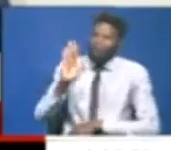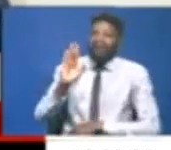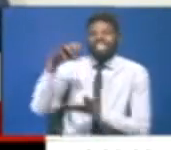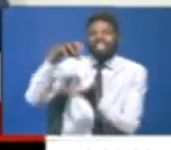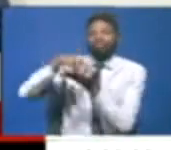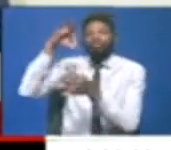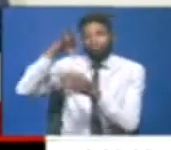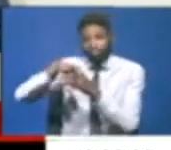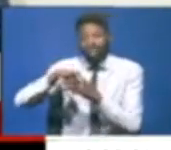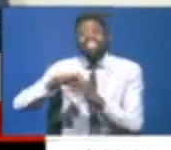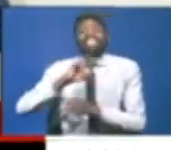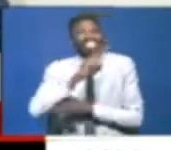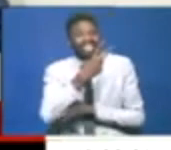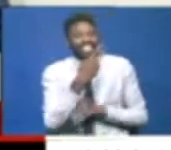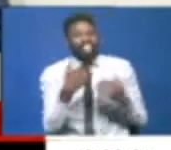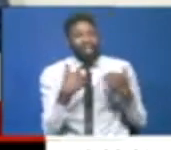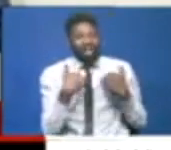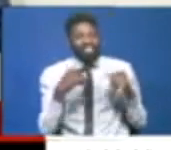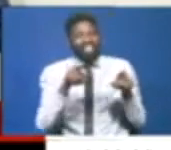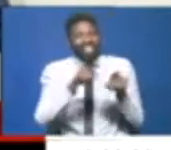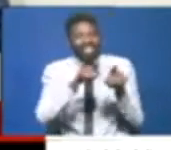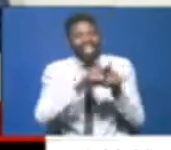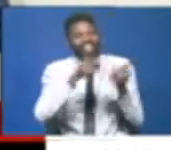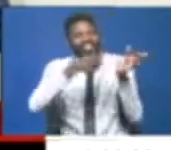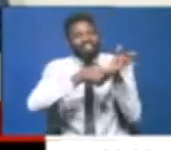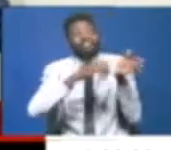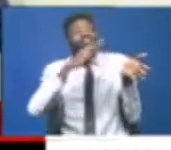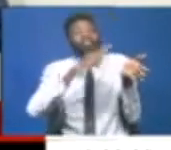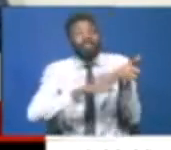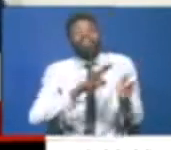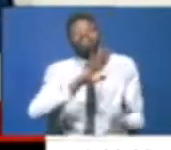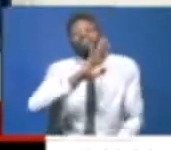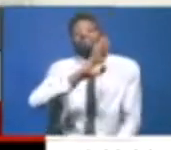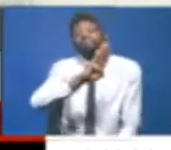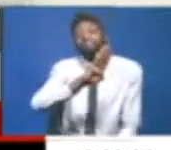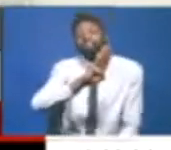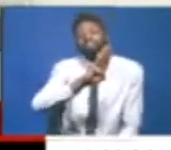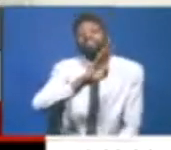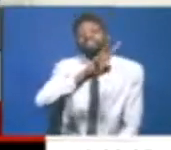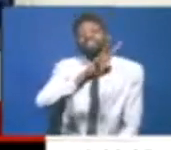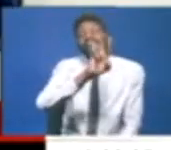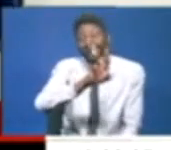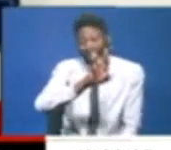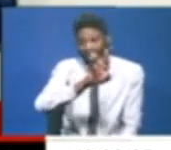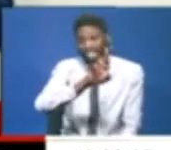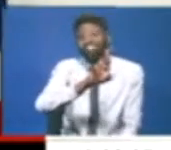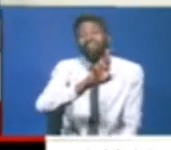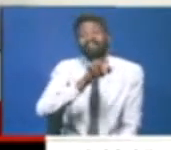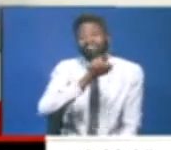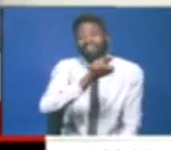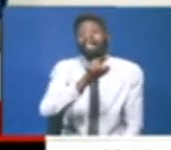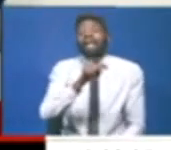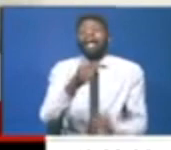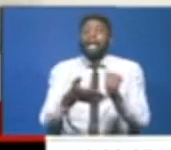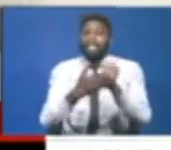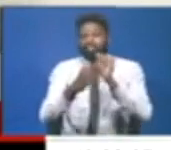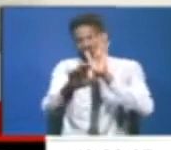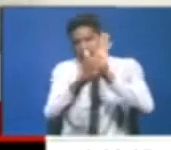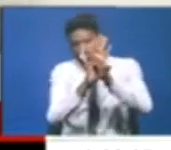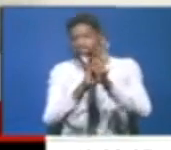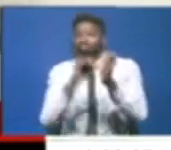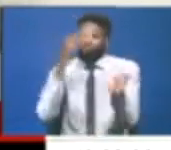kutakuwa na mfumo wa BVR ambao ni wa kielektroniki wa kuweza kukuidhinisha wewe kuona kwamba unastahili kupiga